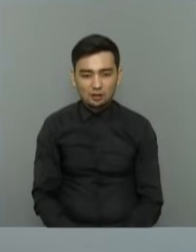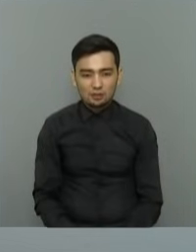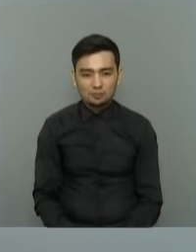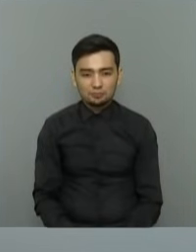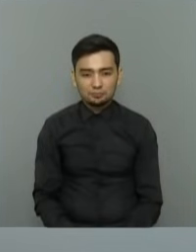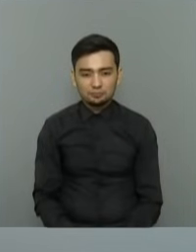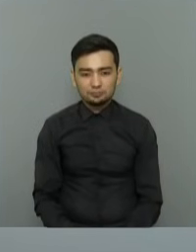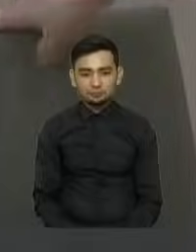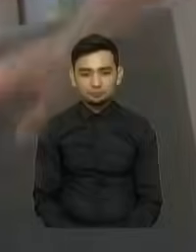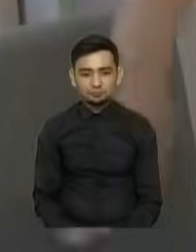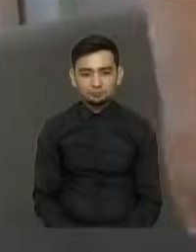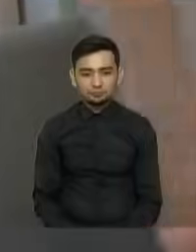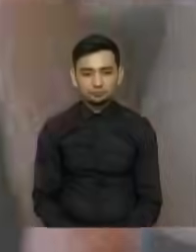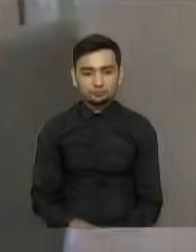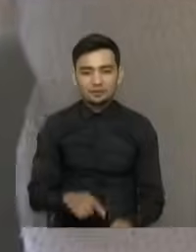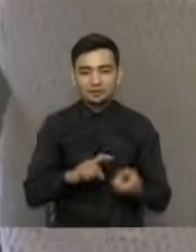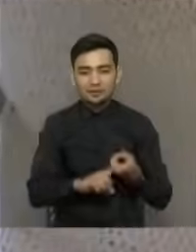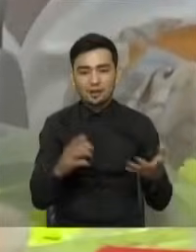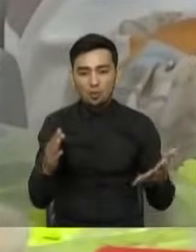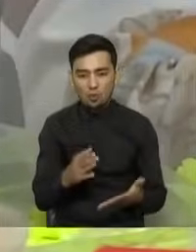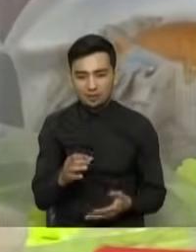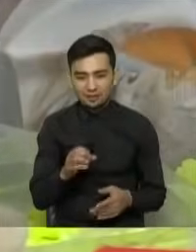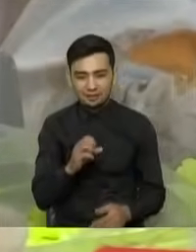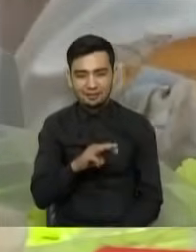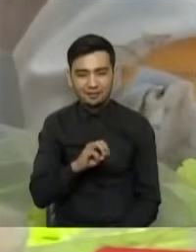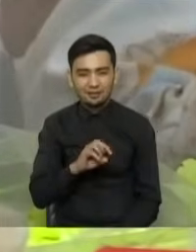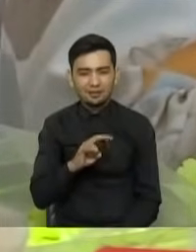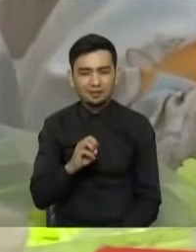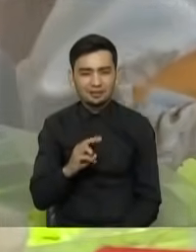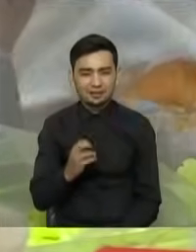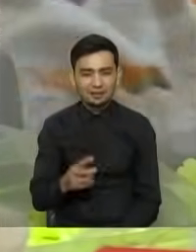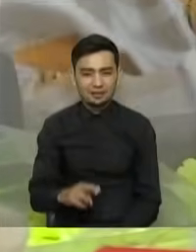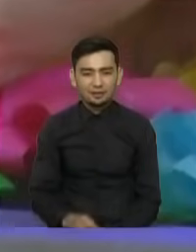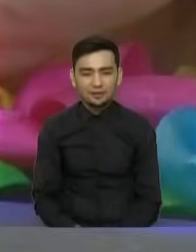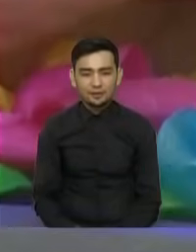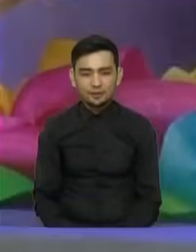ежегодно ухудшаться. С чем связана такая тенденция?